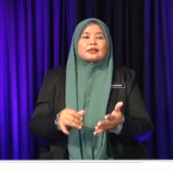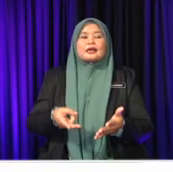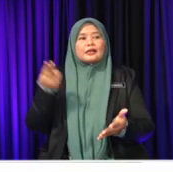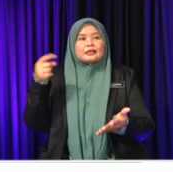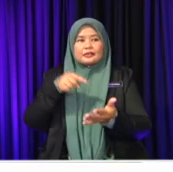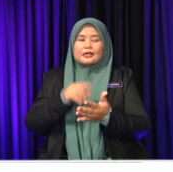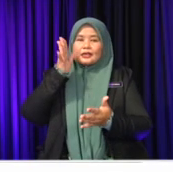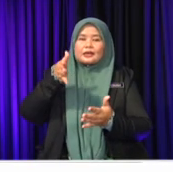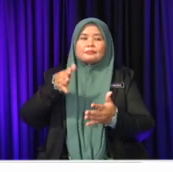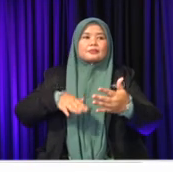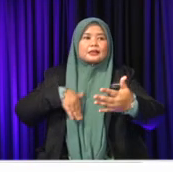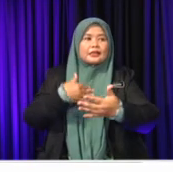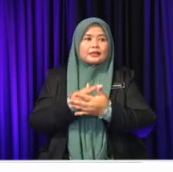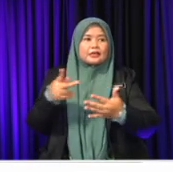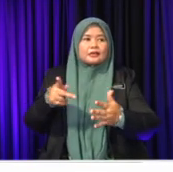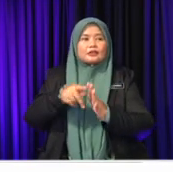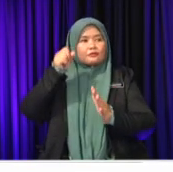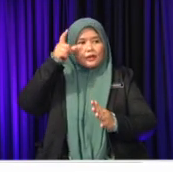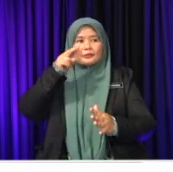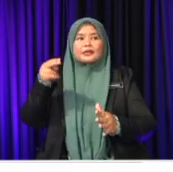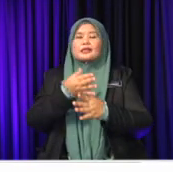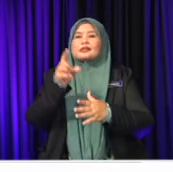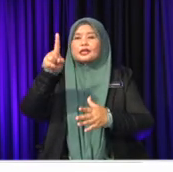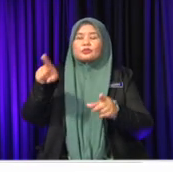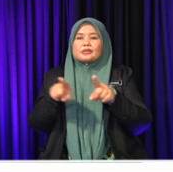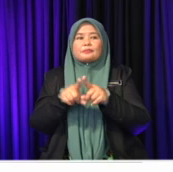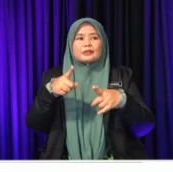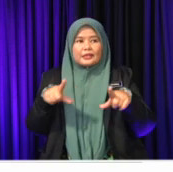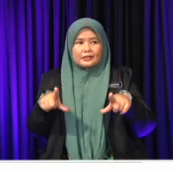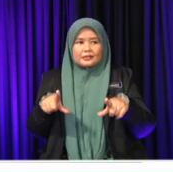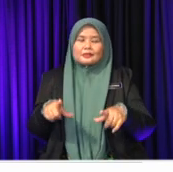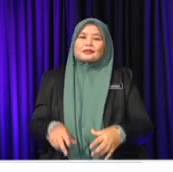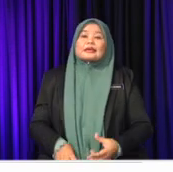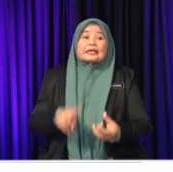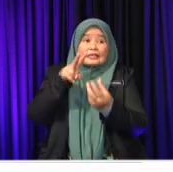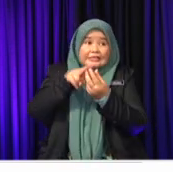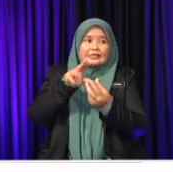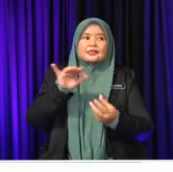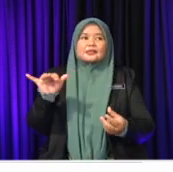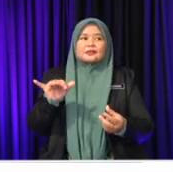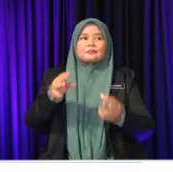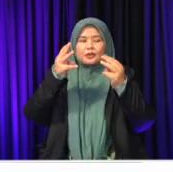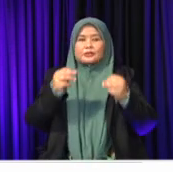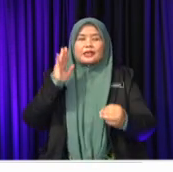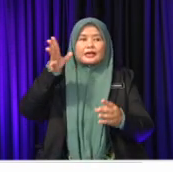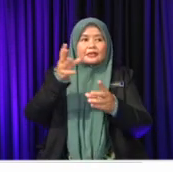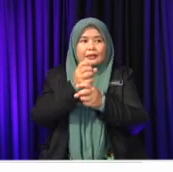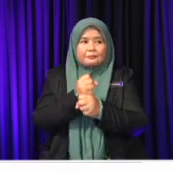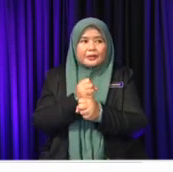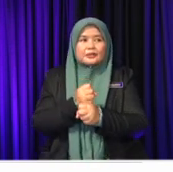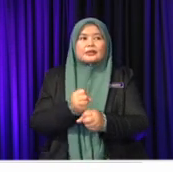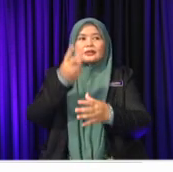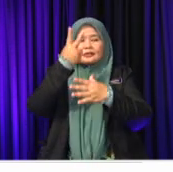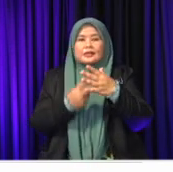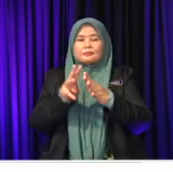akan melahirkan persefahaman antara satu sama lain furaiannya kesannya manusia akan dapat